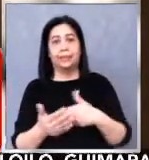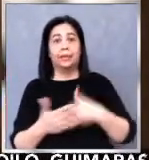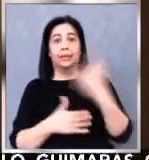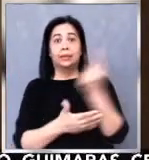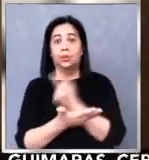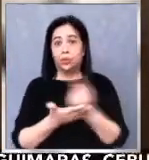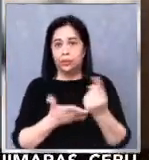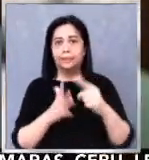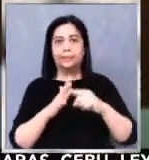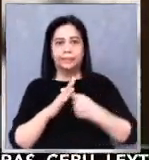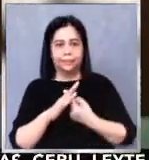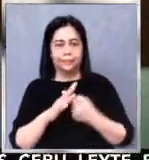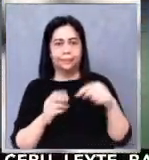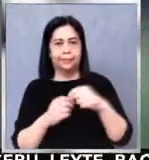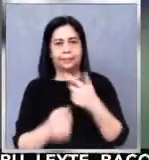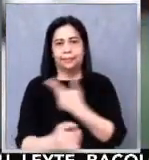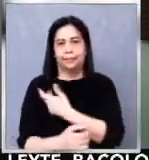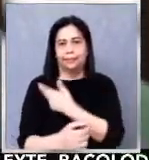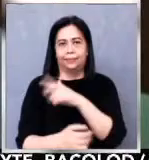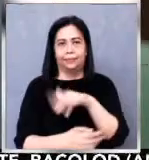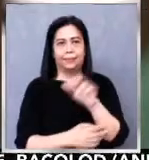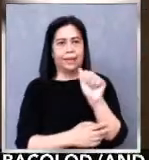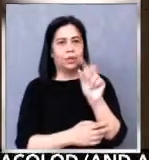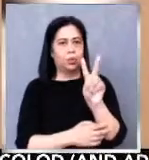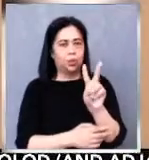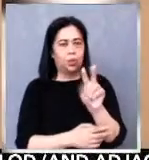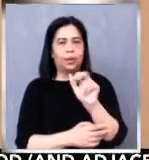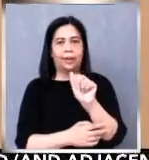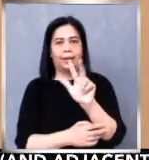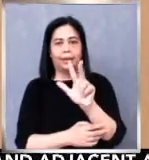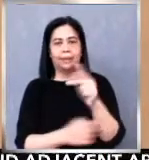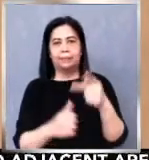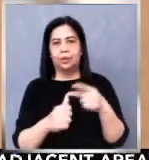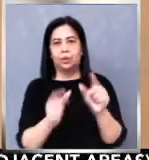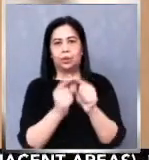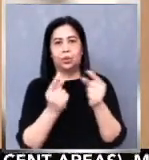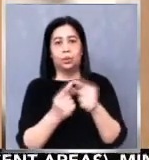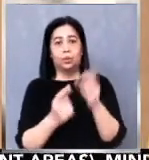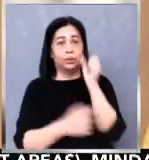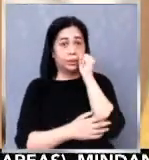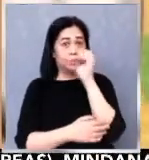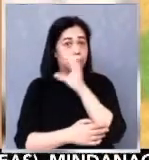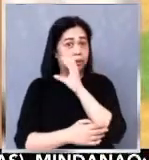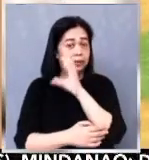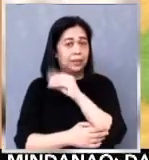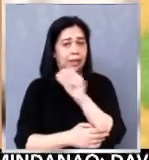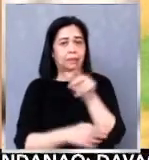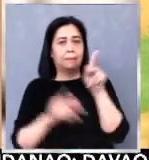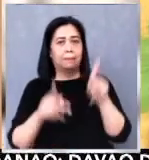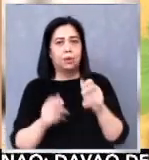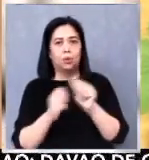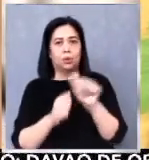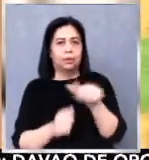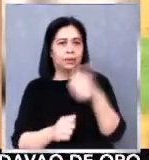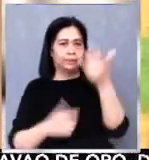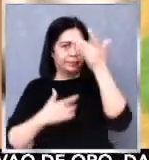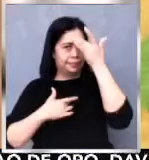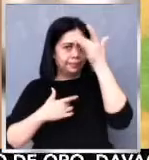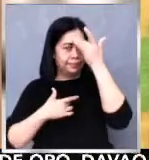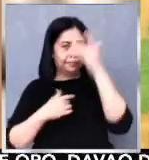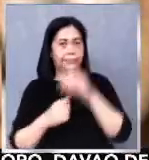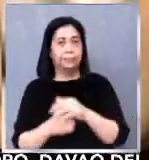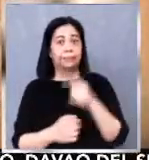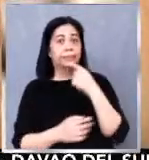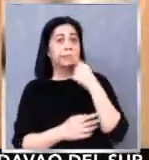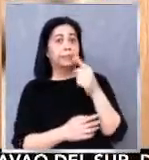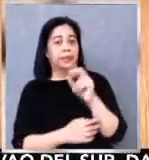ang pagbabakuna sa A2 at A3 priority groups o yung mga senior citizen at persons with comorbidities. Ayon sa